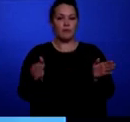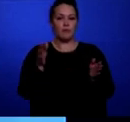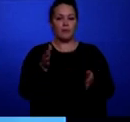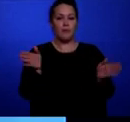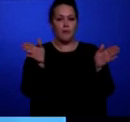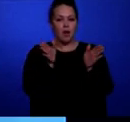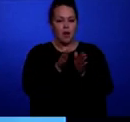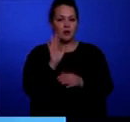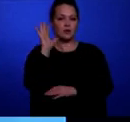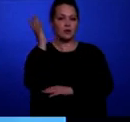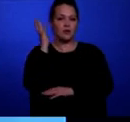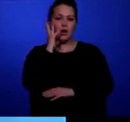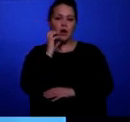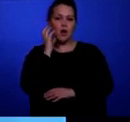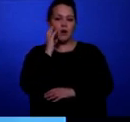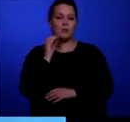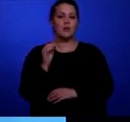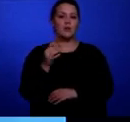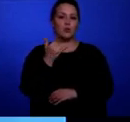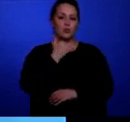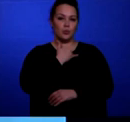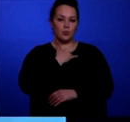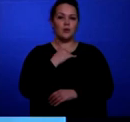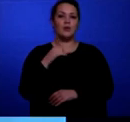яблонька у меня в саду.